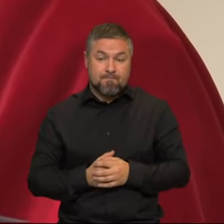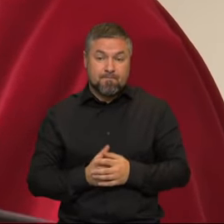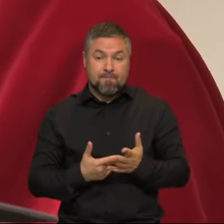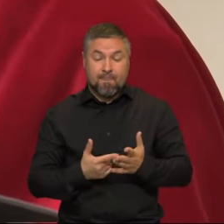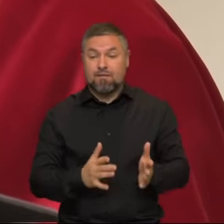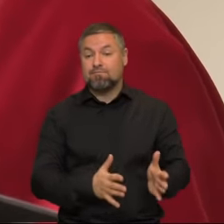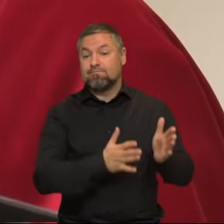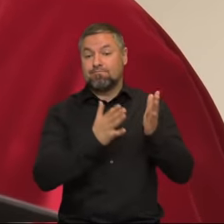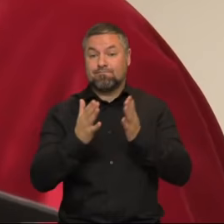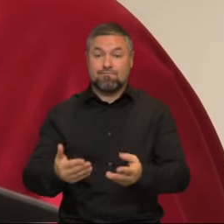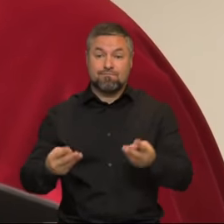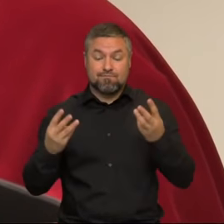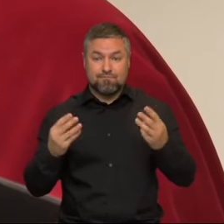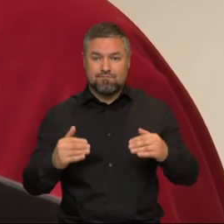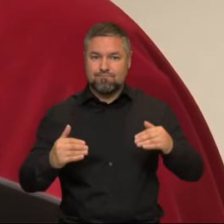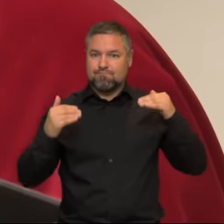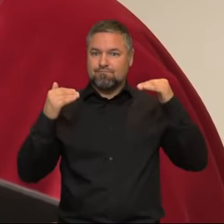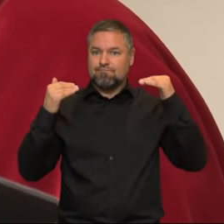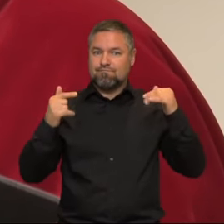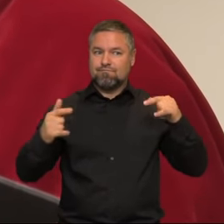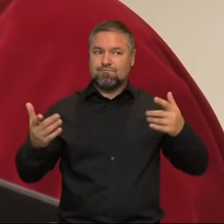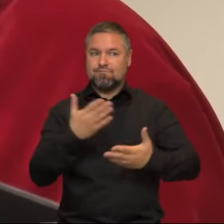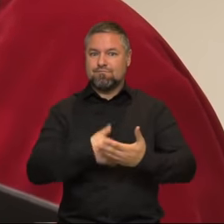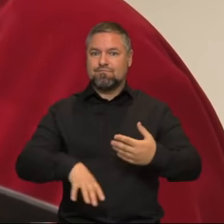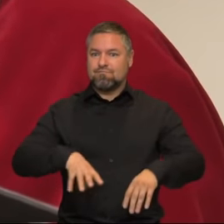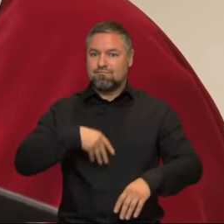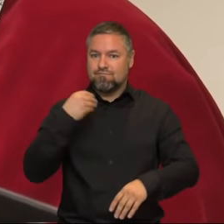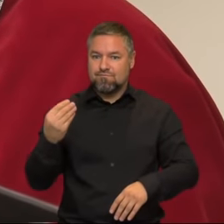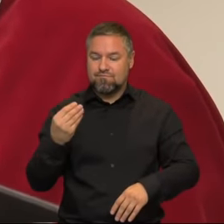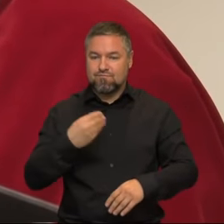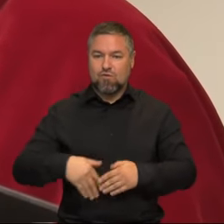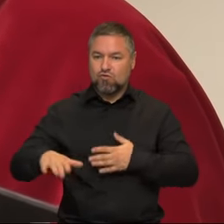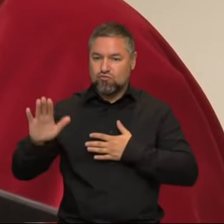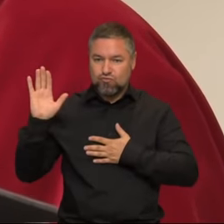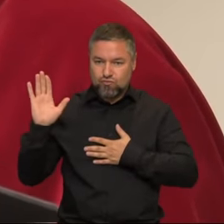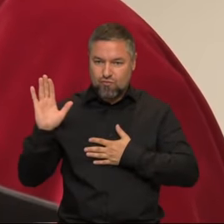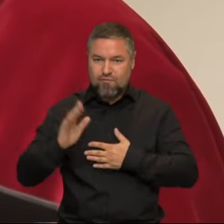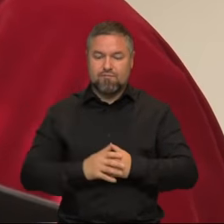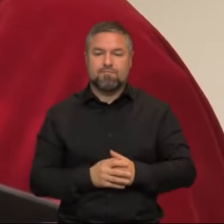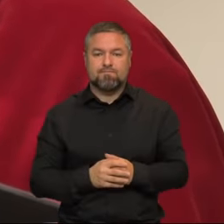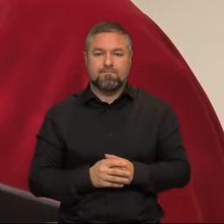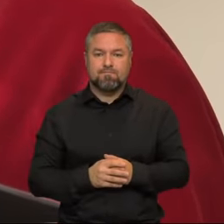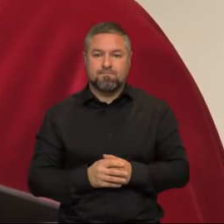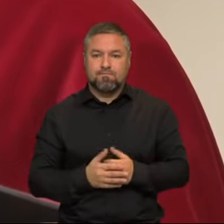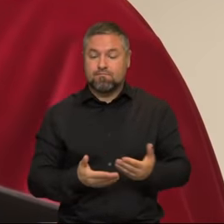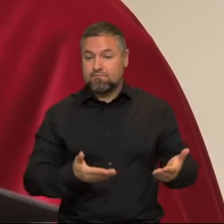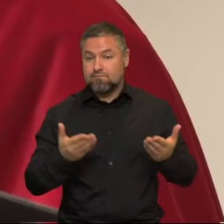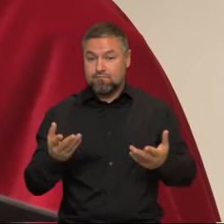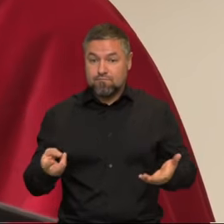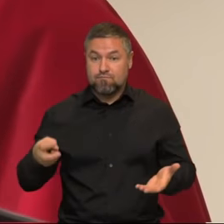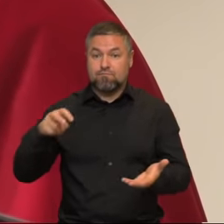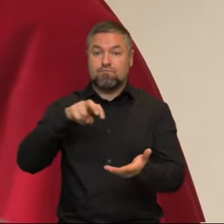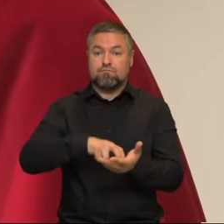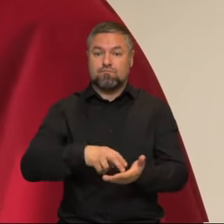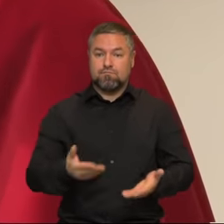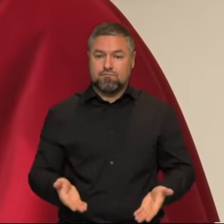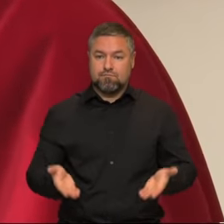Zatem przejdźmy do najbardziej podniosłej części tej uroczystości, do ślubowania. Bardzo proszę o powstanie.